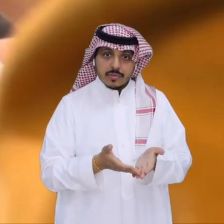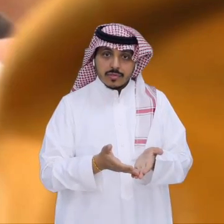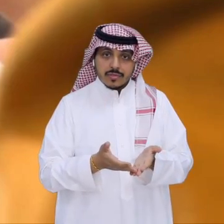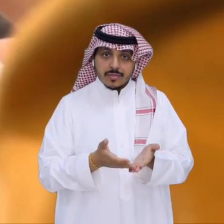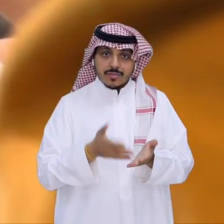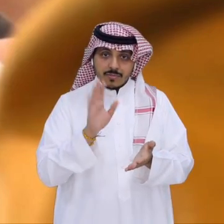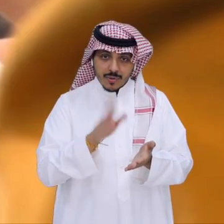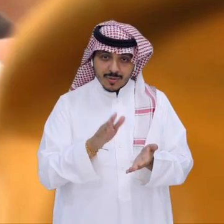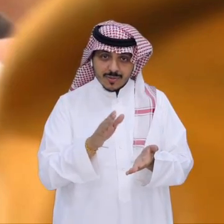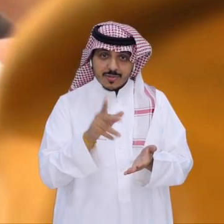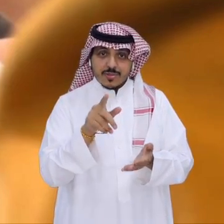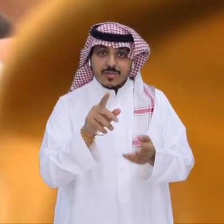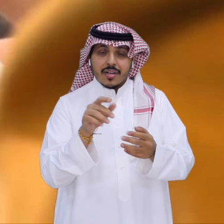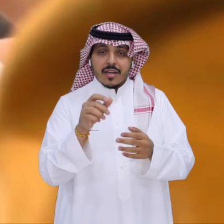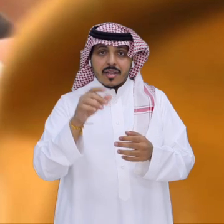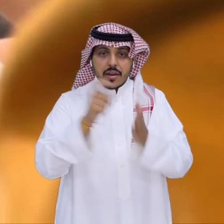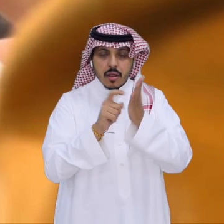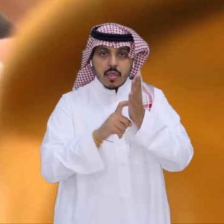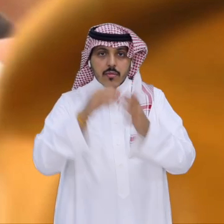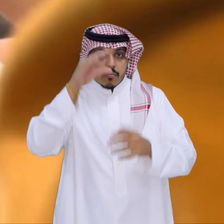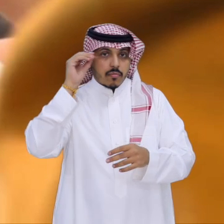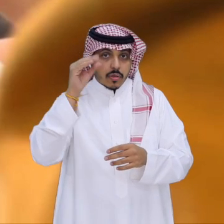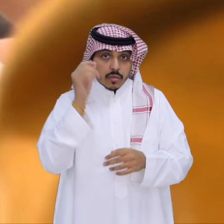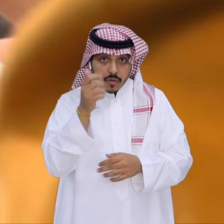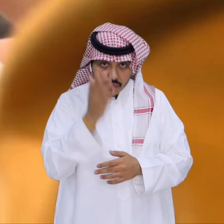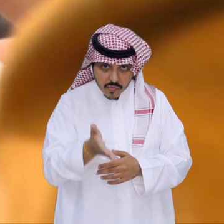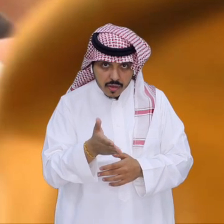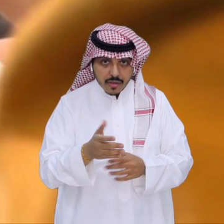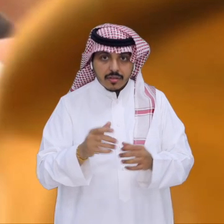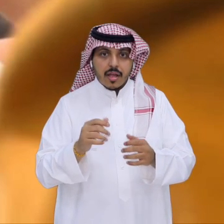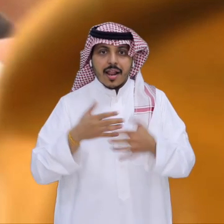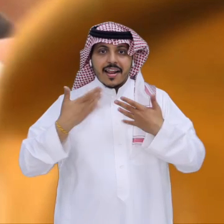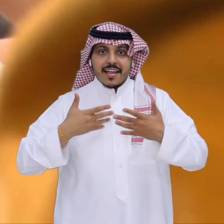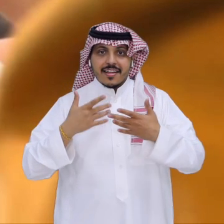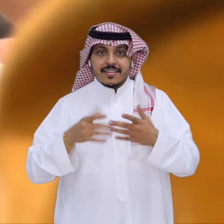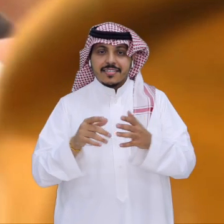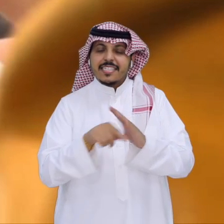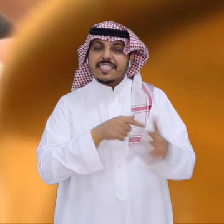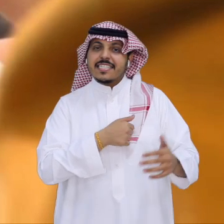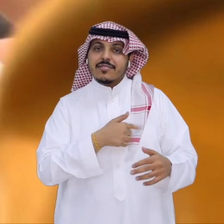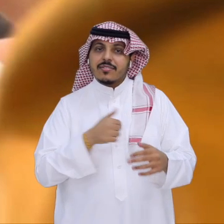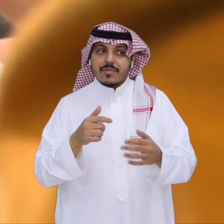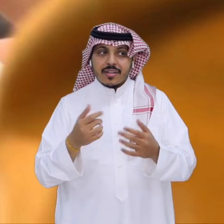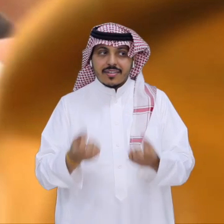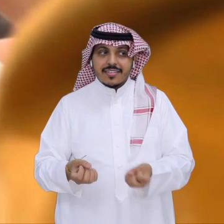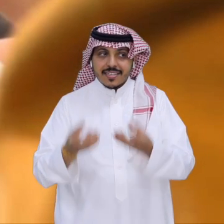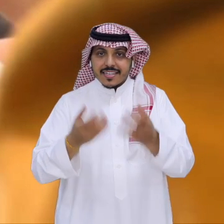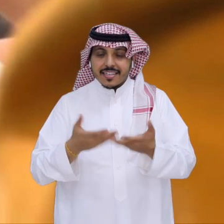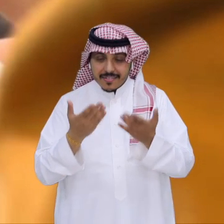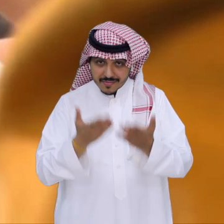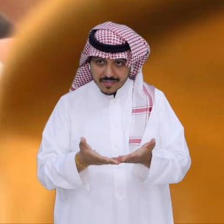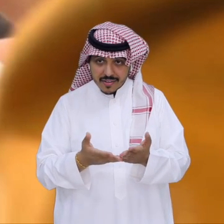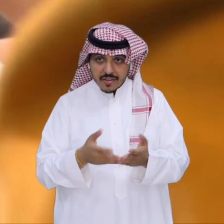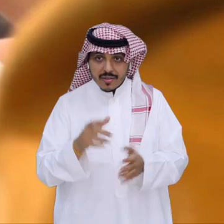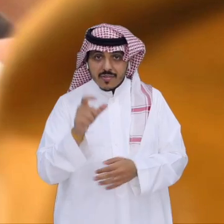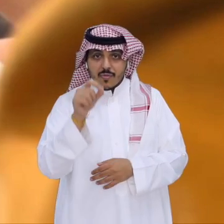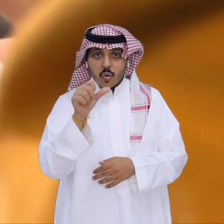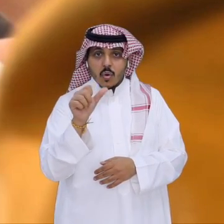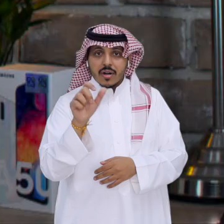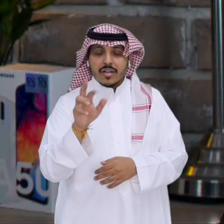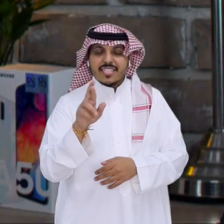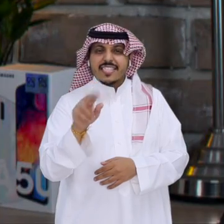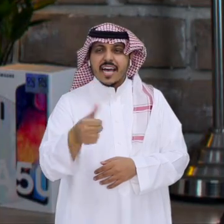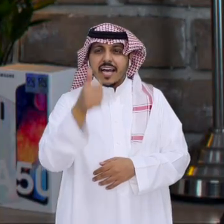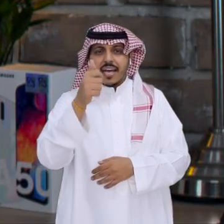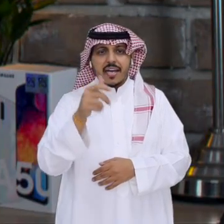عندك جوال أندرويد وتشترك في الإكس كلاود هذا المفروض يمكنك من لعب أسماء جدا كبيرة سحابيا زي مثلا فورزا